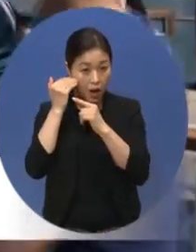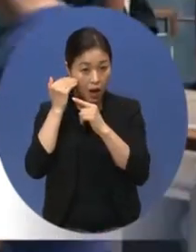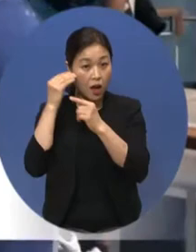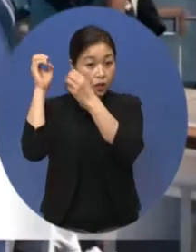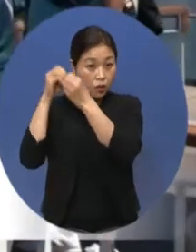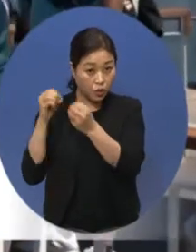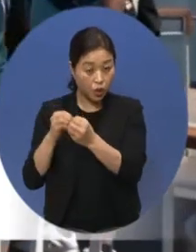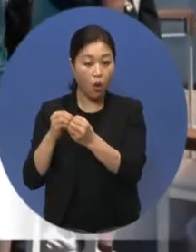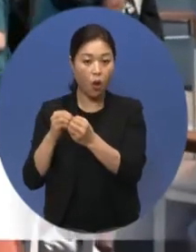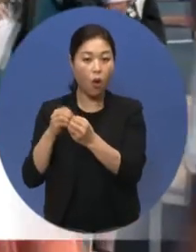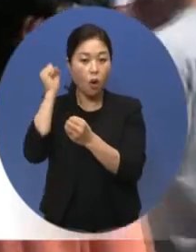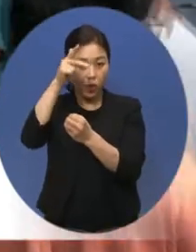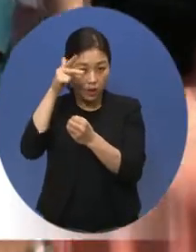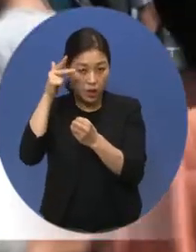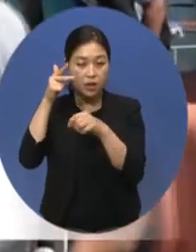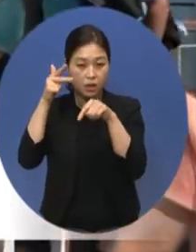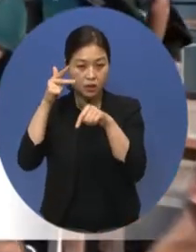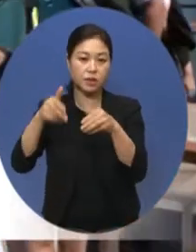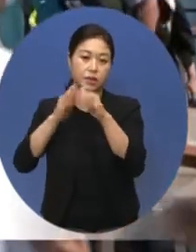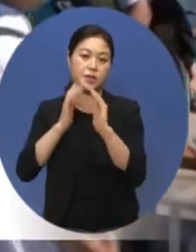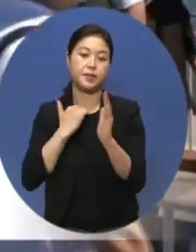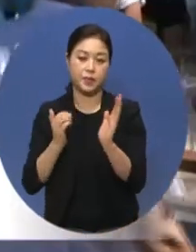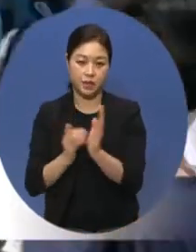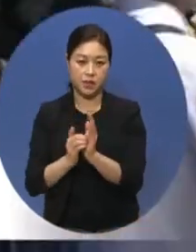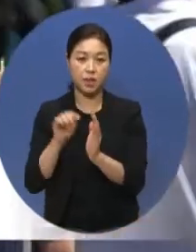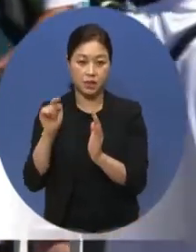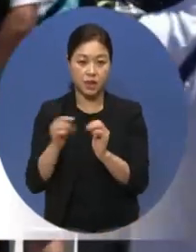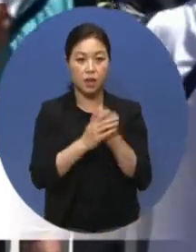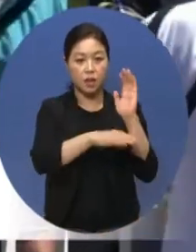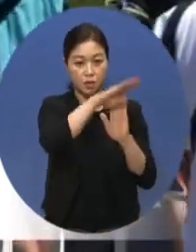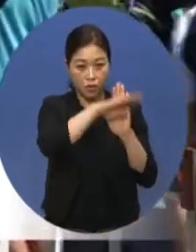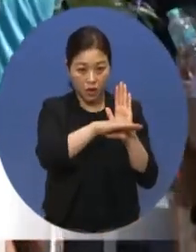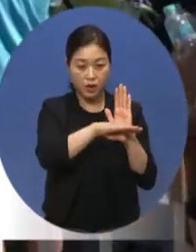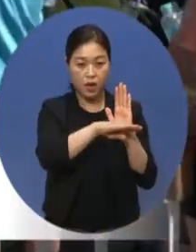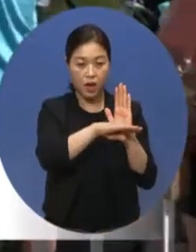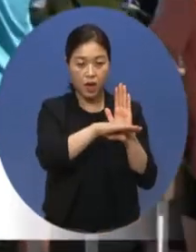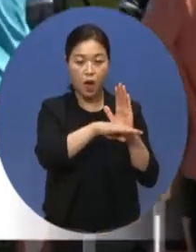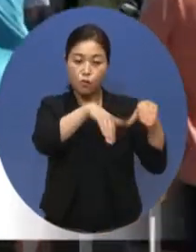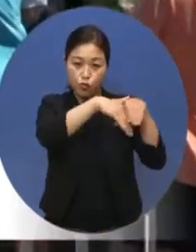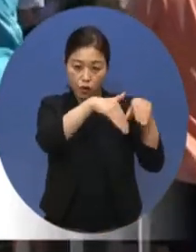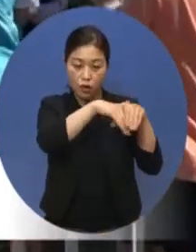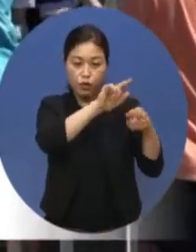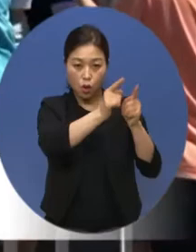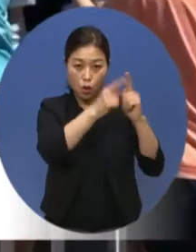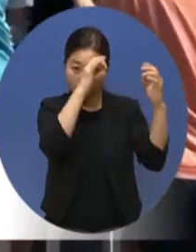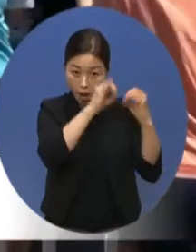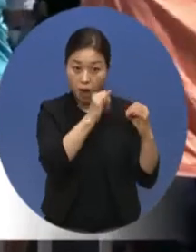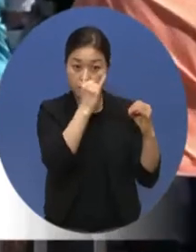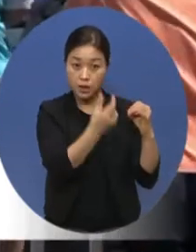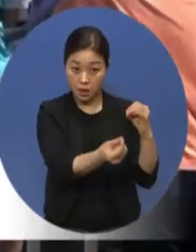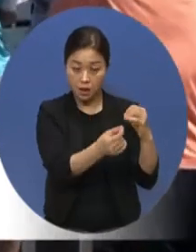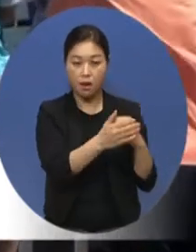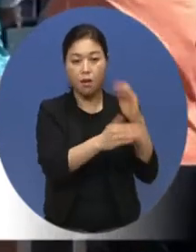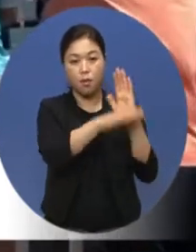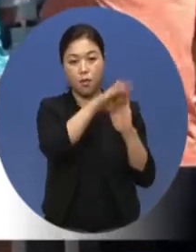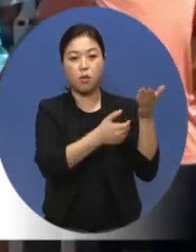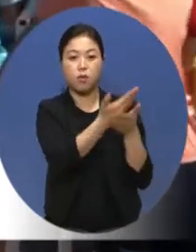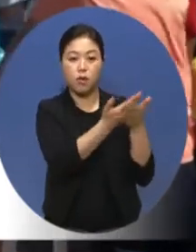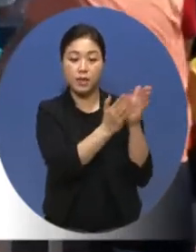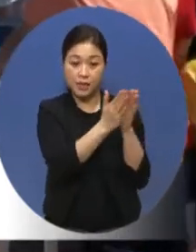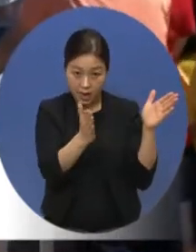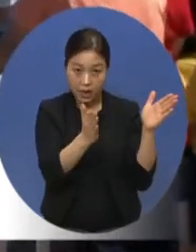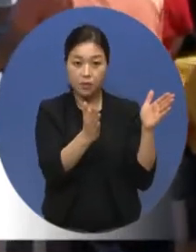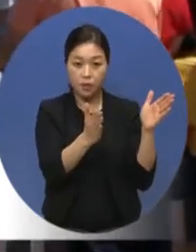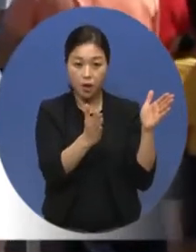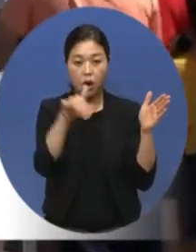평창에 지어졌습니다. 이것이 이제 남북 간의 공통의 문화를 공유하고 있기 때문에 남북 간의 교류가